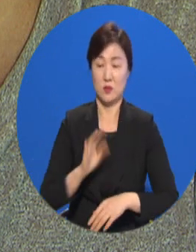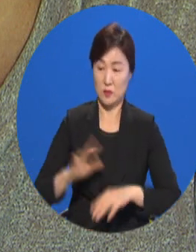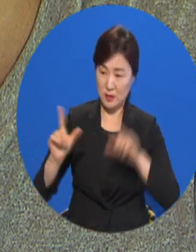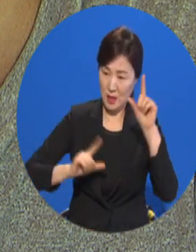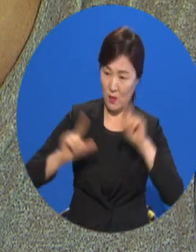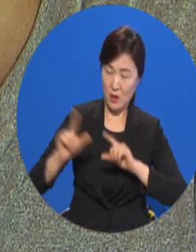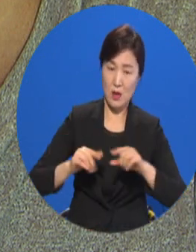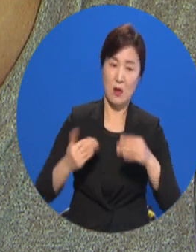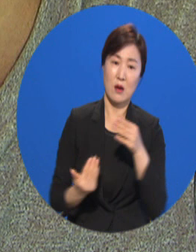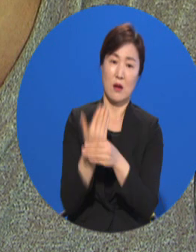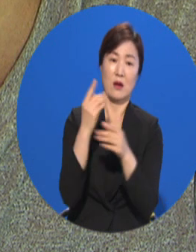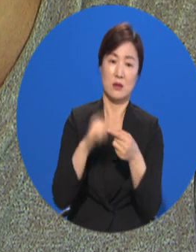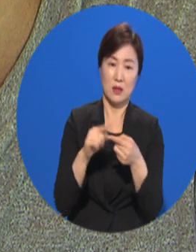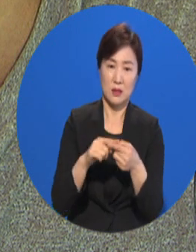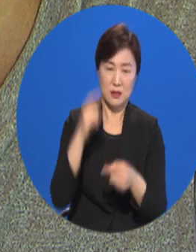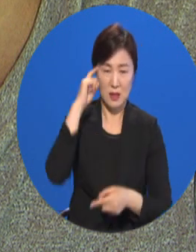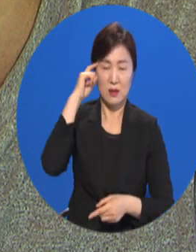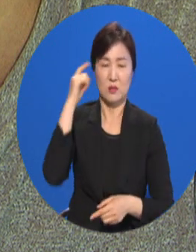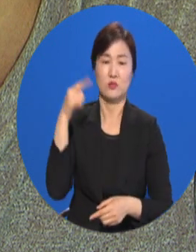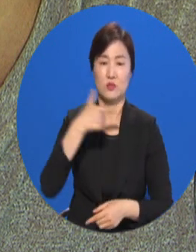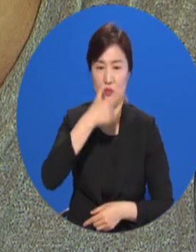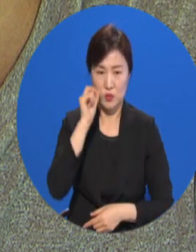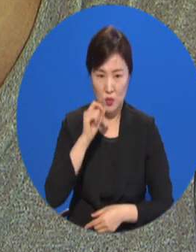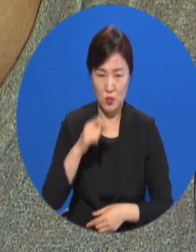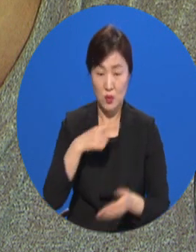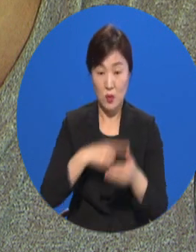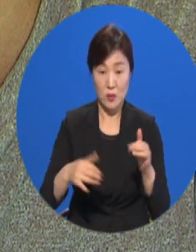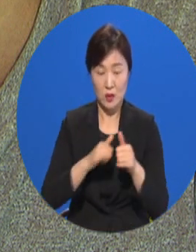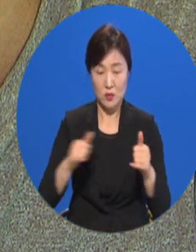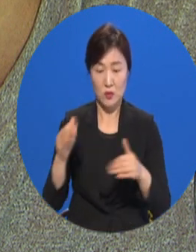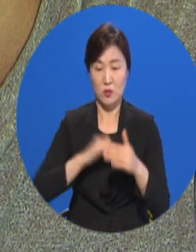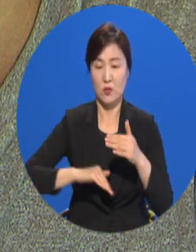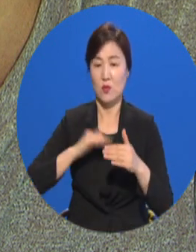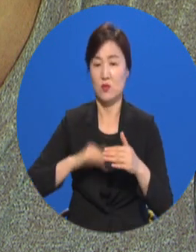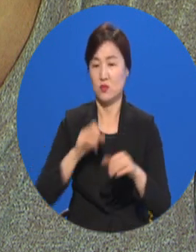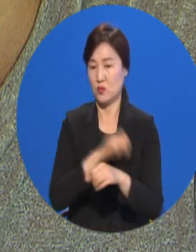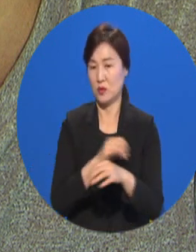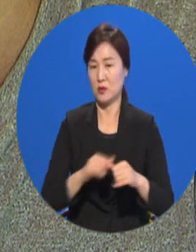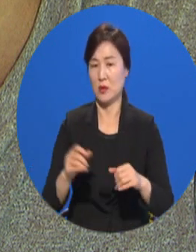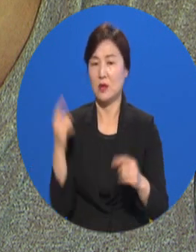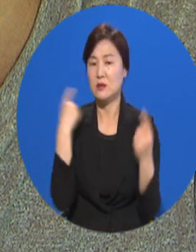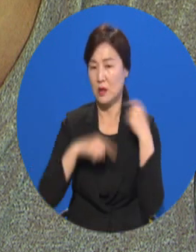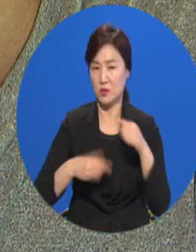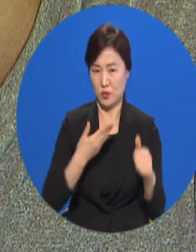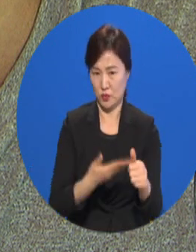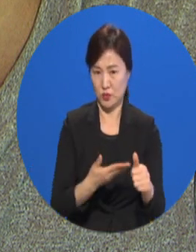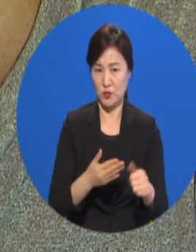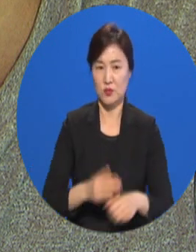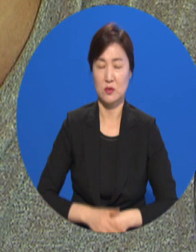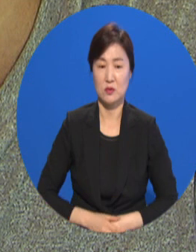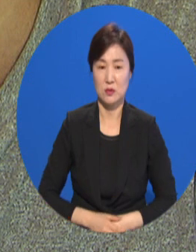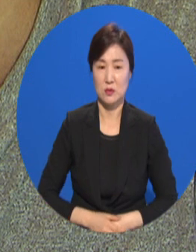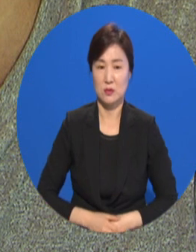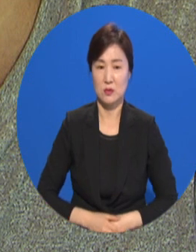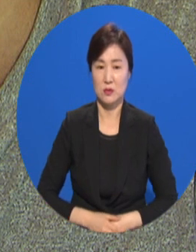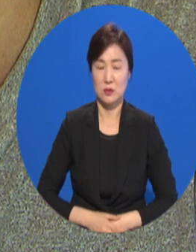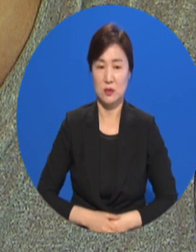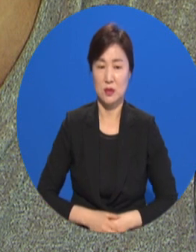부족하며 피해를 입은 공무원들에게 두 번 상처를 주는 일입니다. 시장의 태도